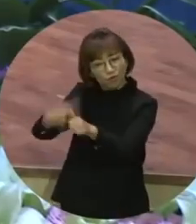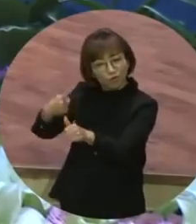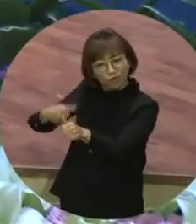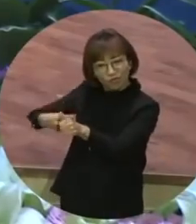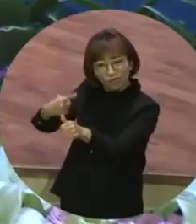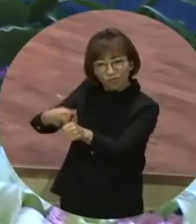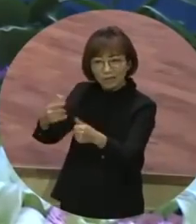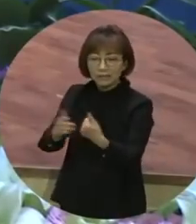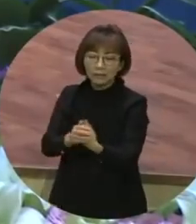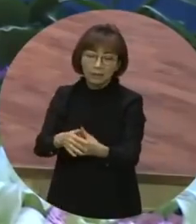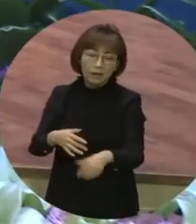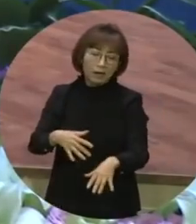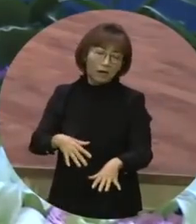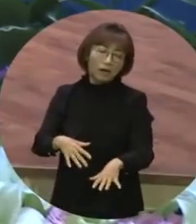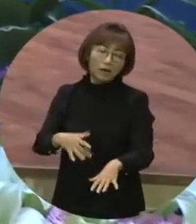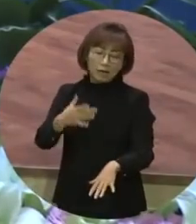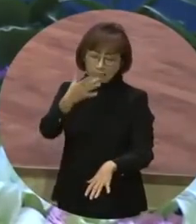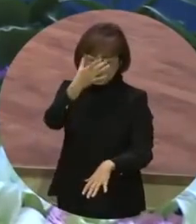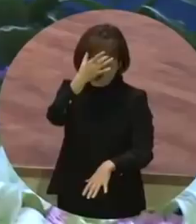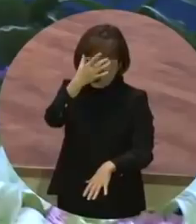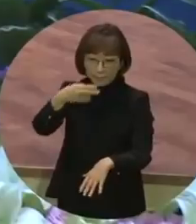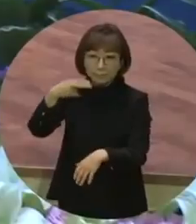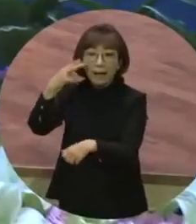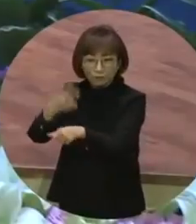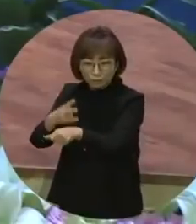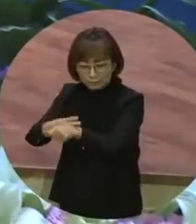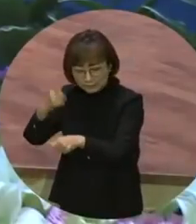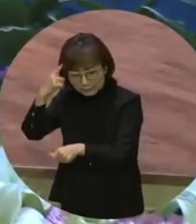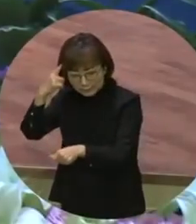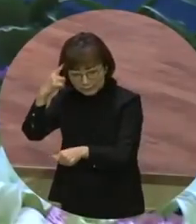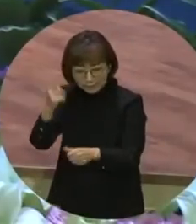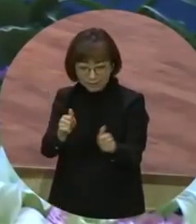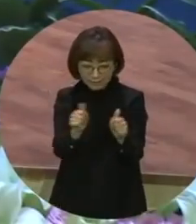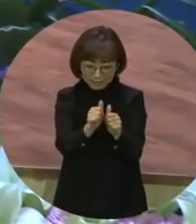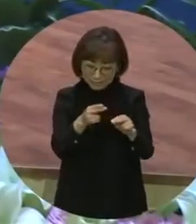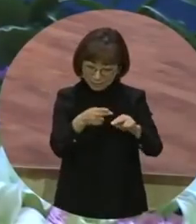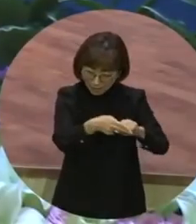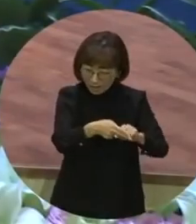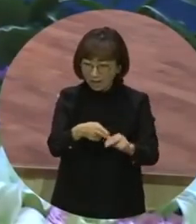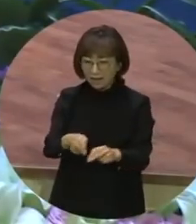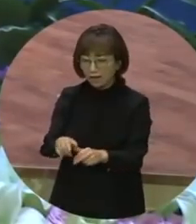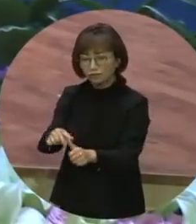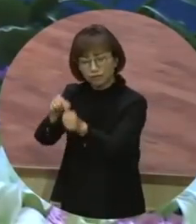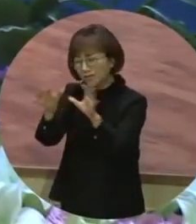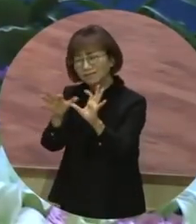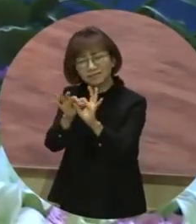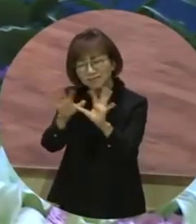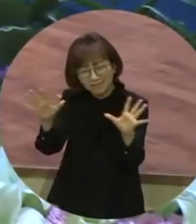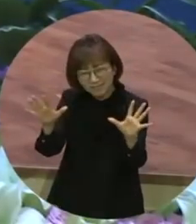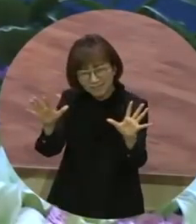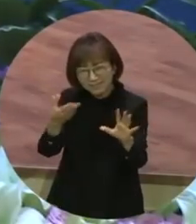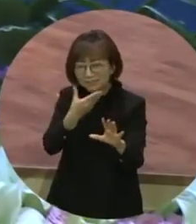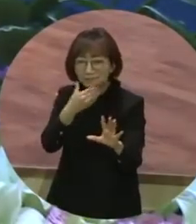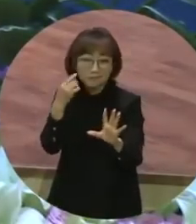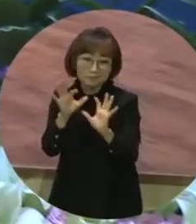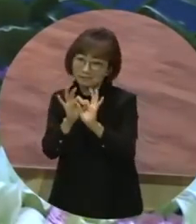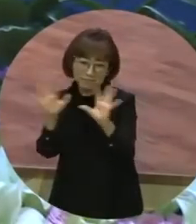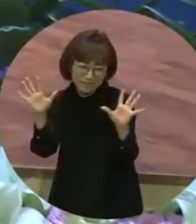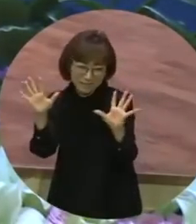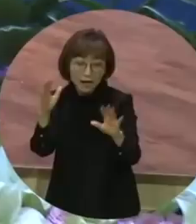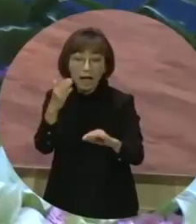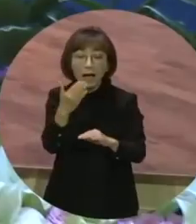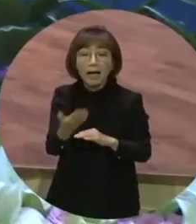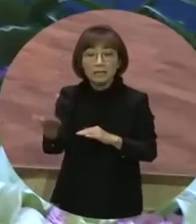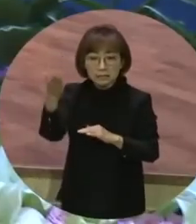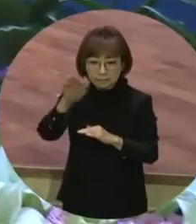그래서 바울은요, 이 할례는 구원과 상관도 없는데, 복음과 상관도 없는 건데